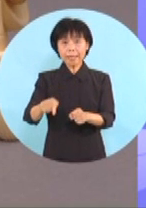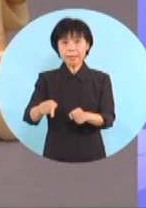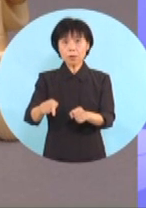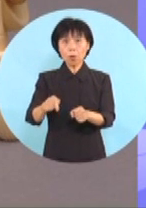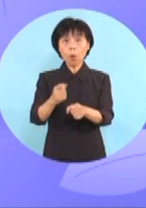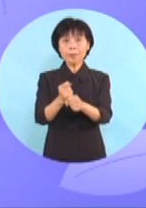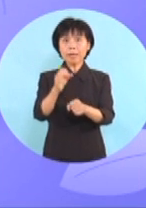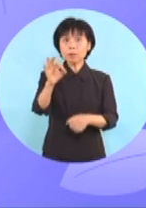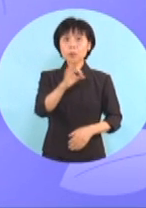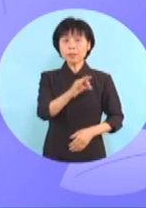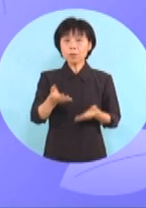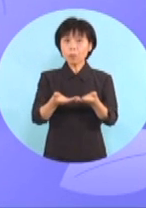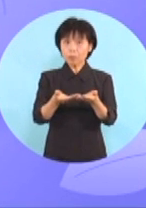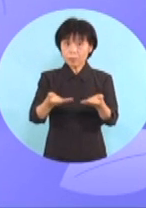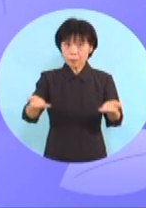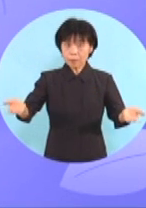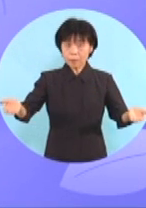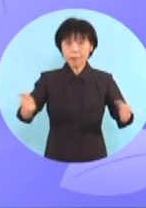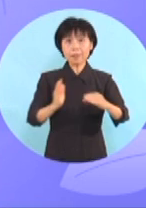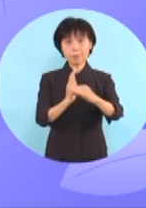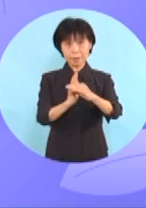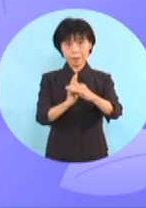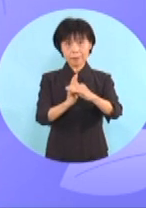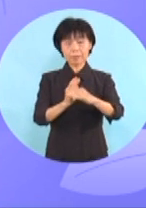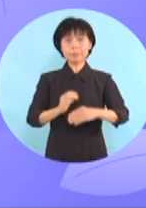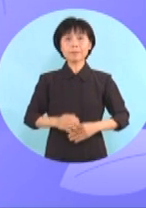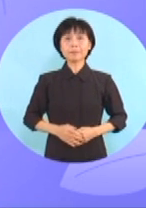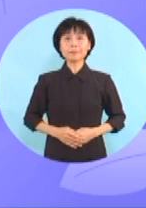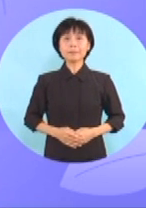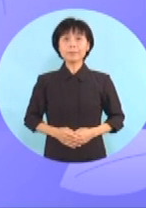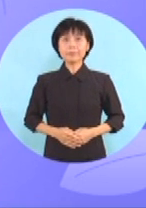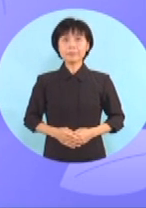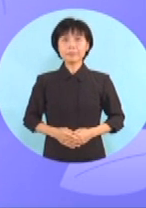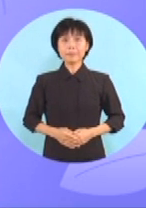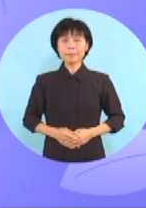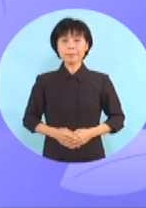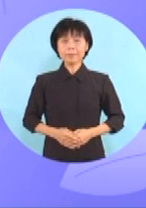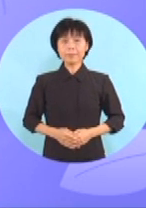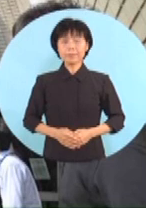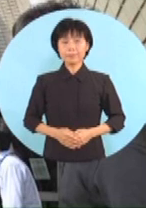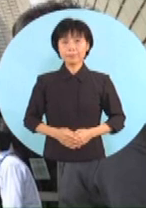一堂に展示する工芸展を開催しています。